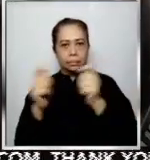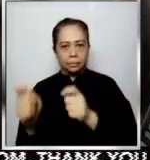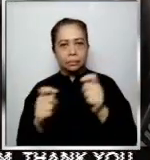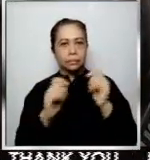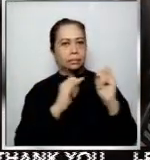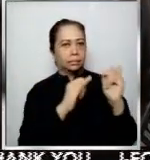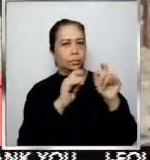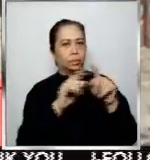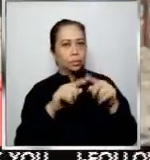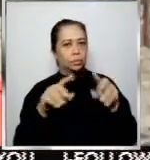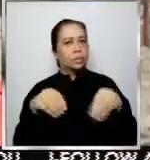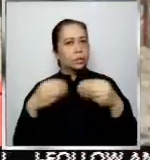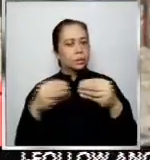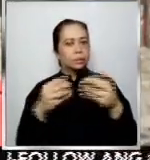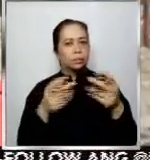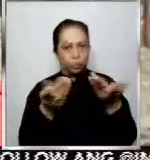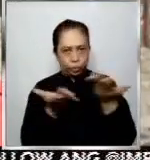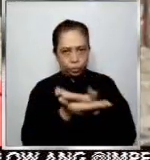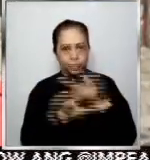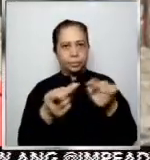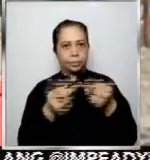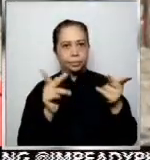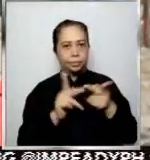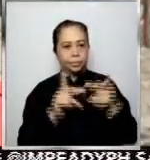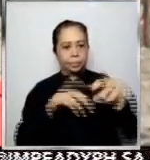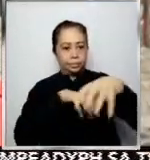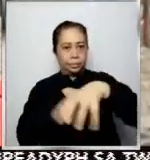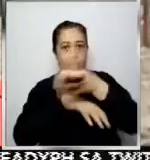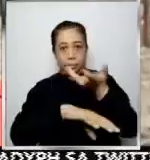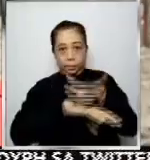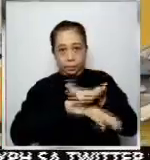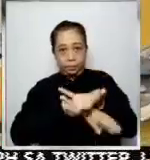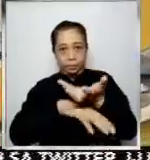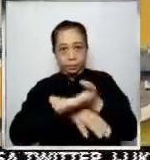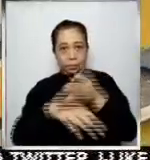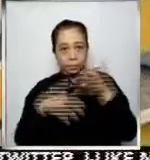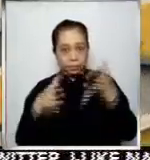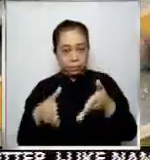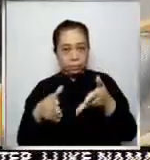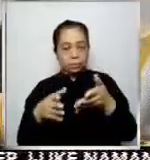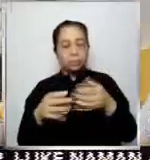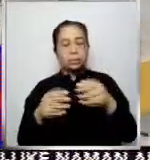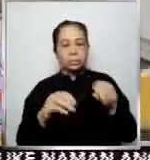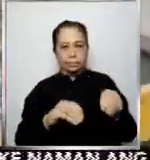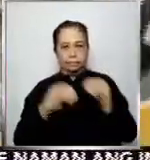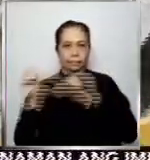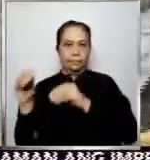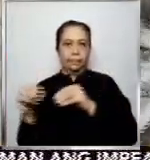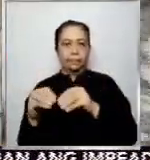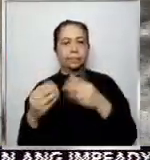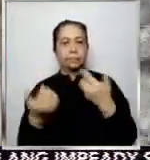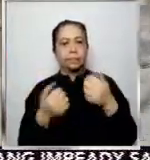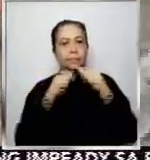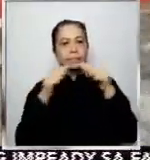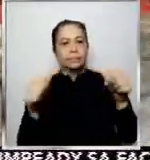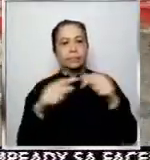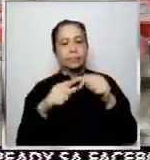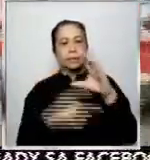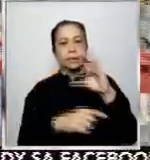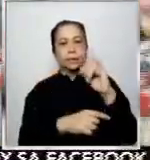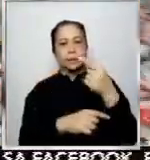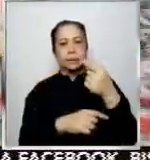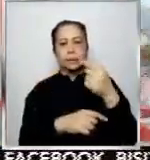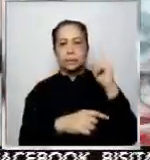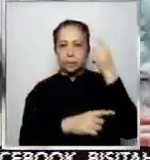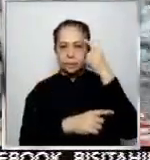ng relocation yung mga bahay pa na natitira, no, na nasa basement. Sa inilabas namang pahayag ng city government, lumabas daw